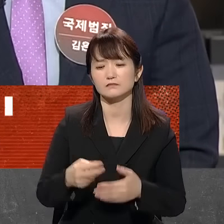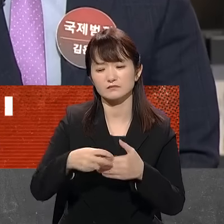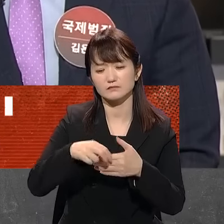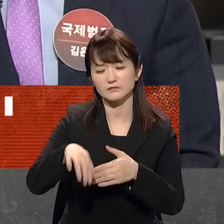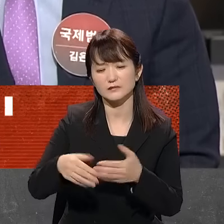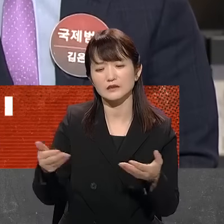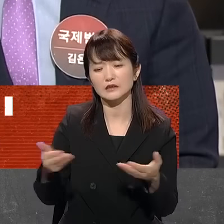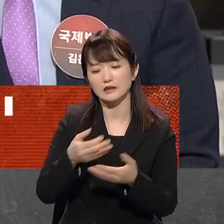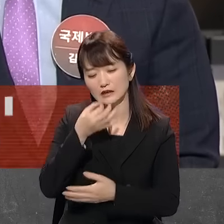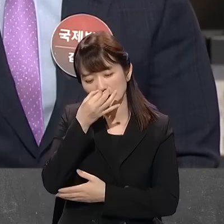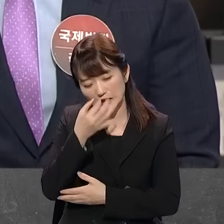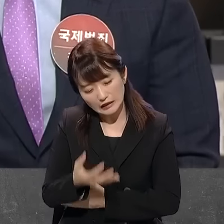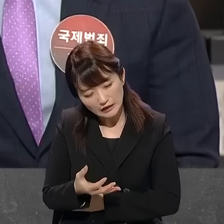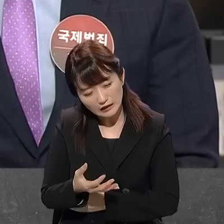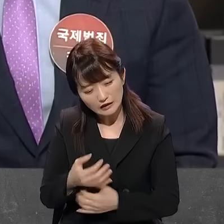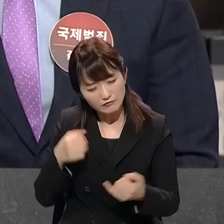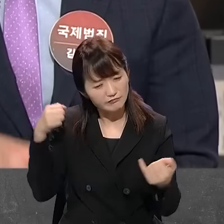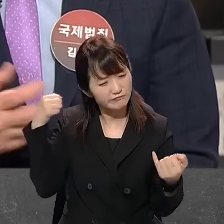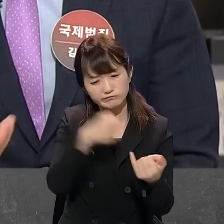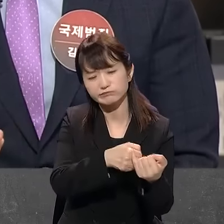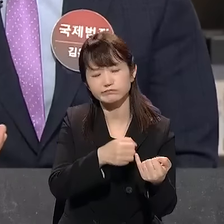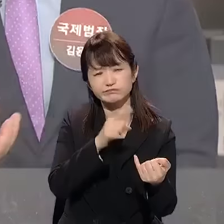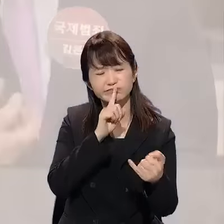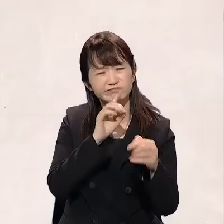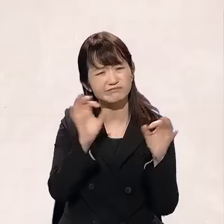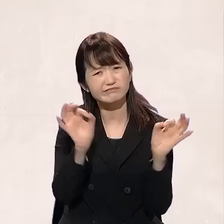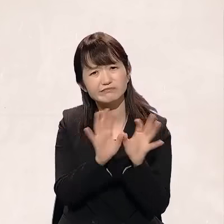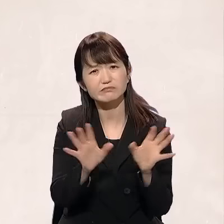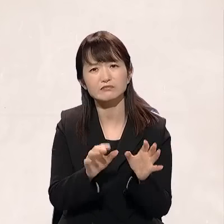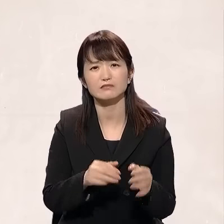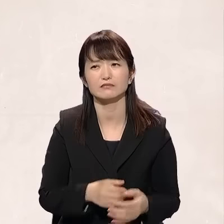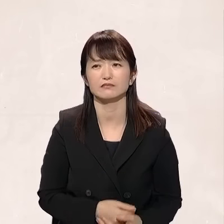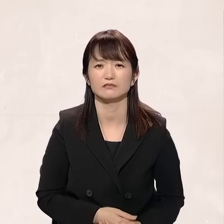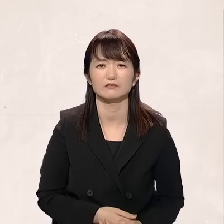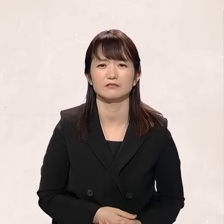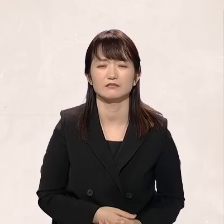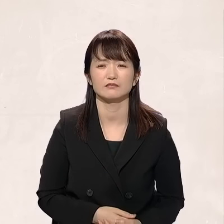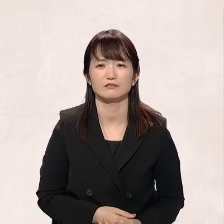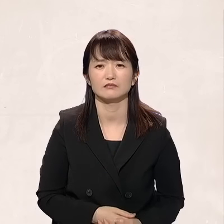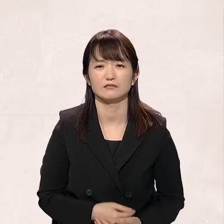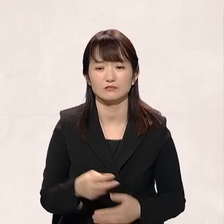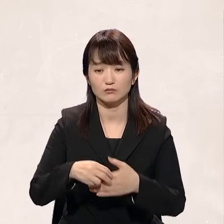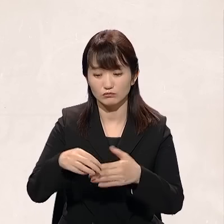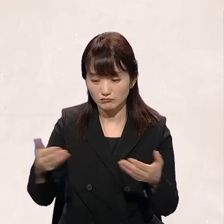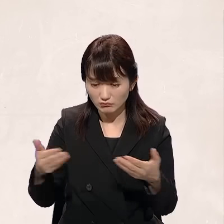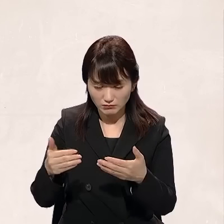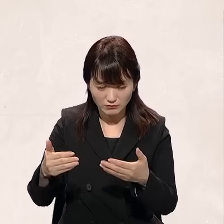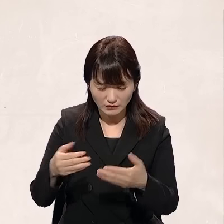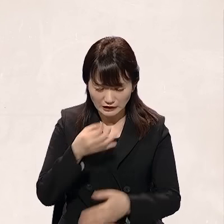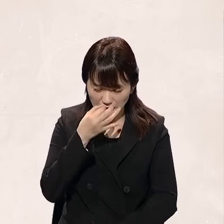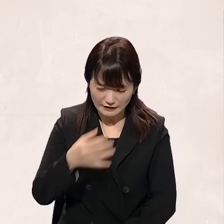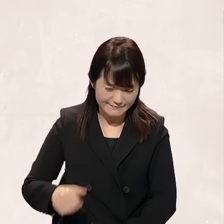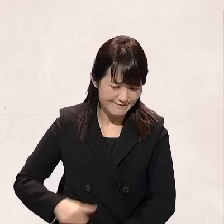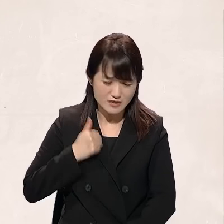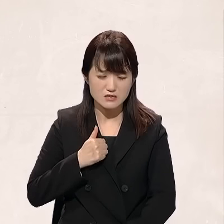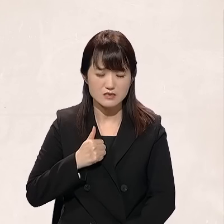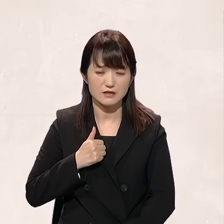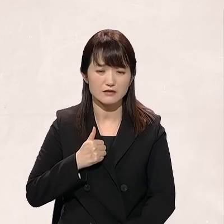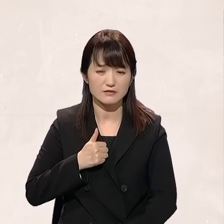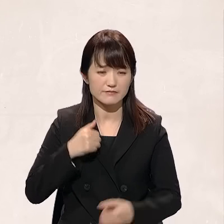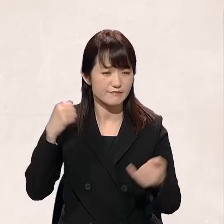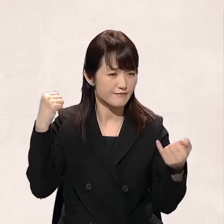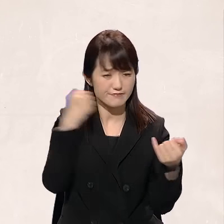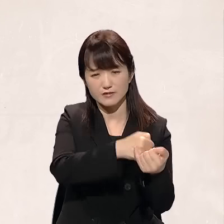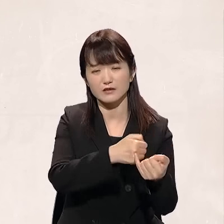힘들어서다는 겁니다 말이 안 되는 병원일이 힘드니까 화나서 폭행을 한 거죠 화풀 했다는 얘기입니다 쉽게 얘기해서 그래서